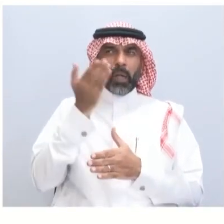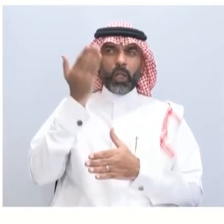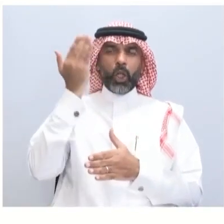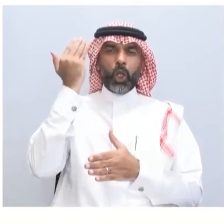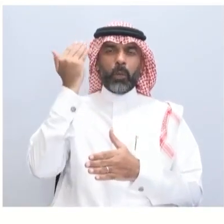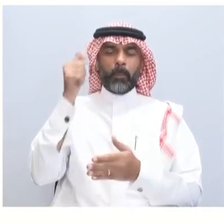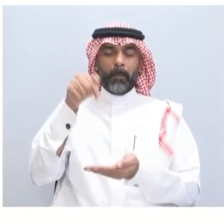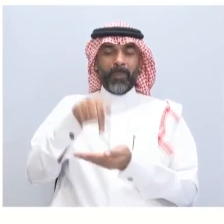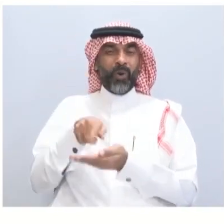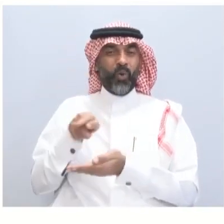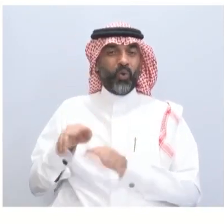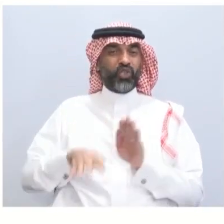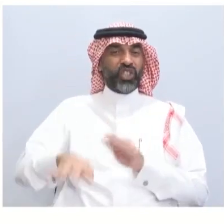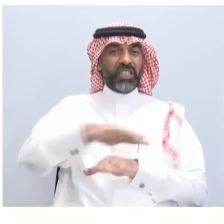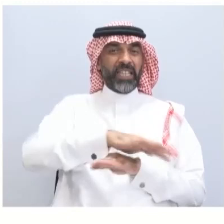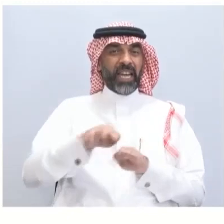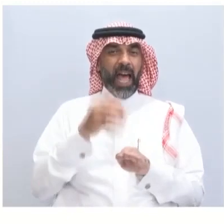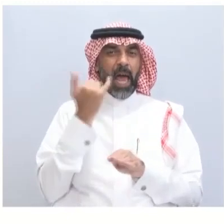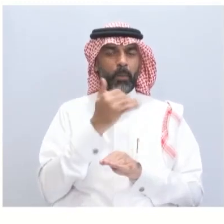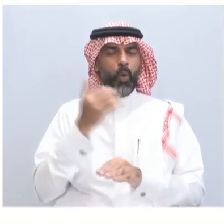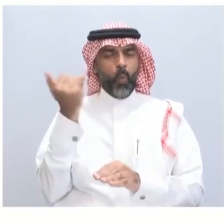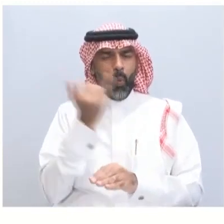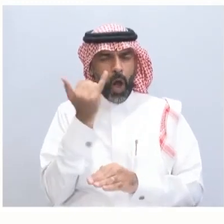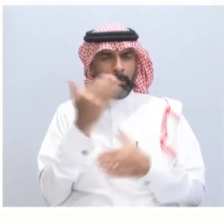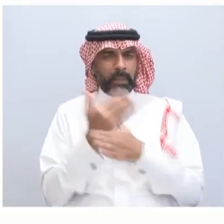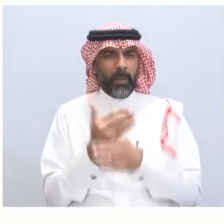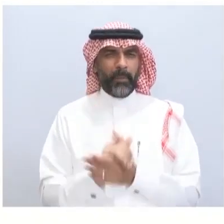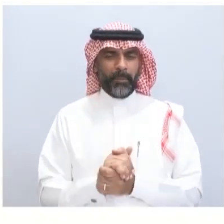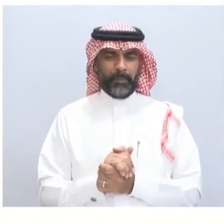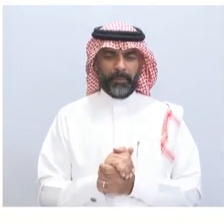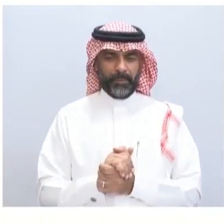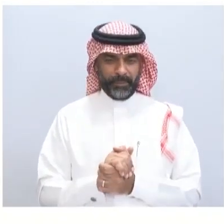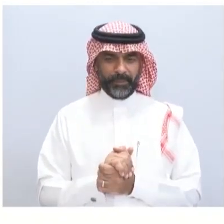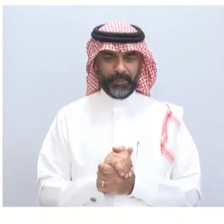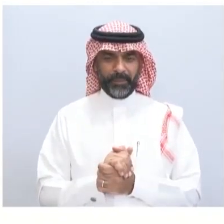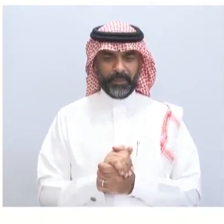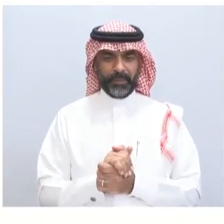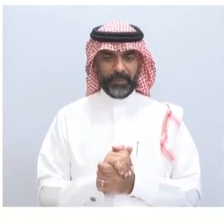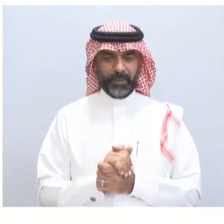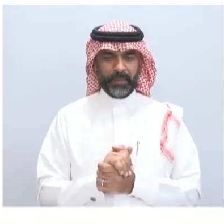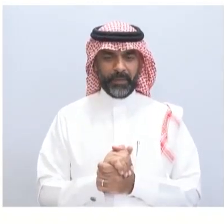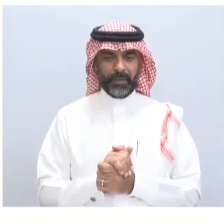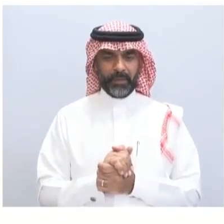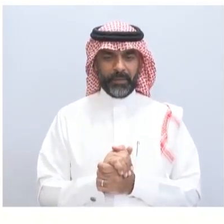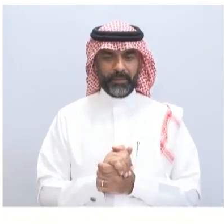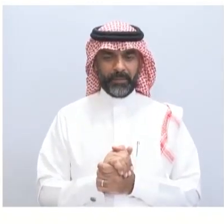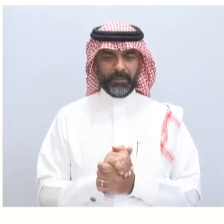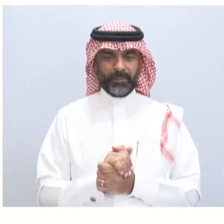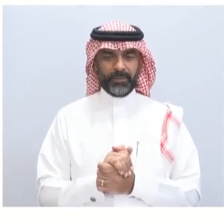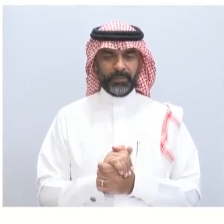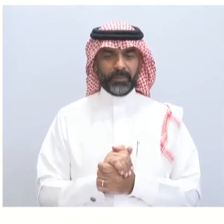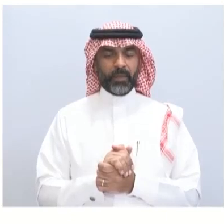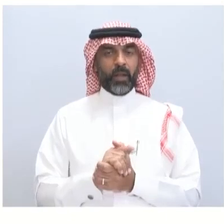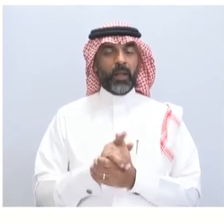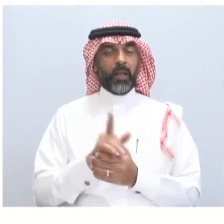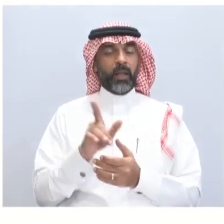ابنائي وبناتي الطلاب مهما ال الاسباب التاليه اولا لها